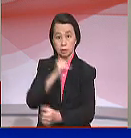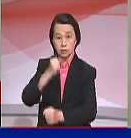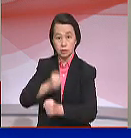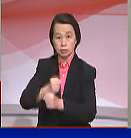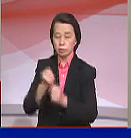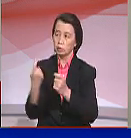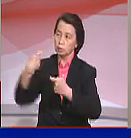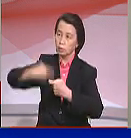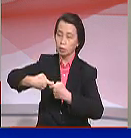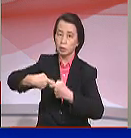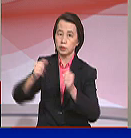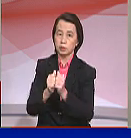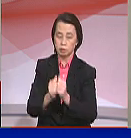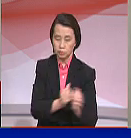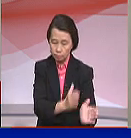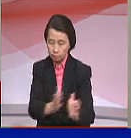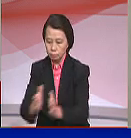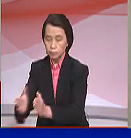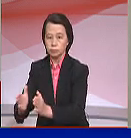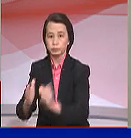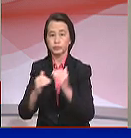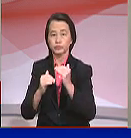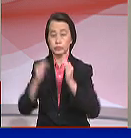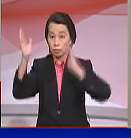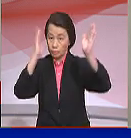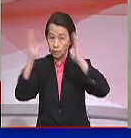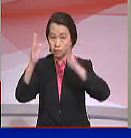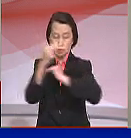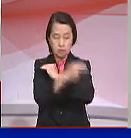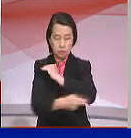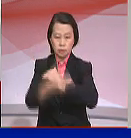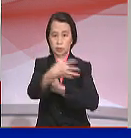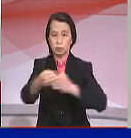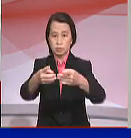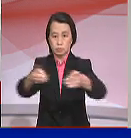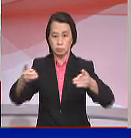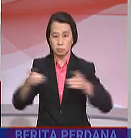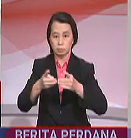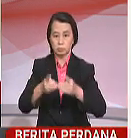dengan penyelarasan di peringkat kebangsaan, negeri dan daerah.